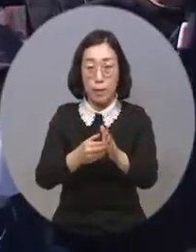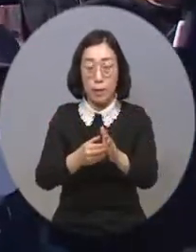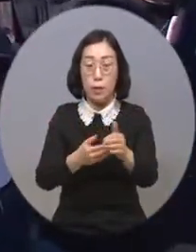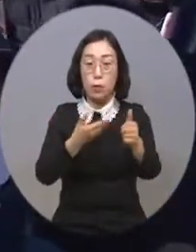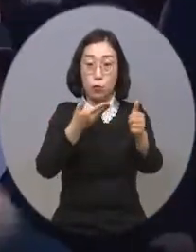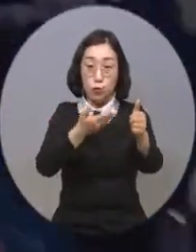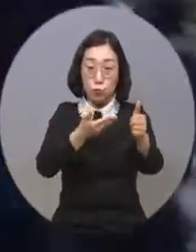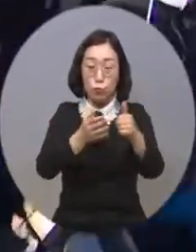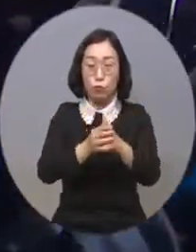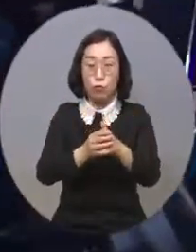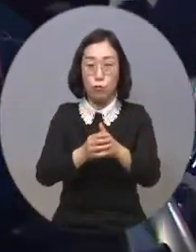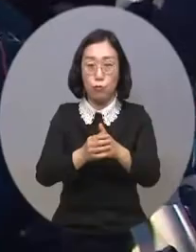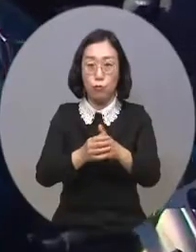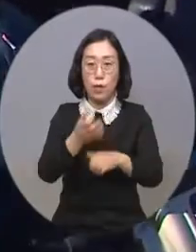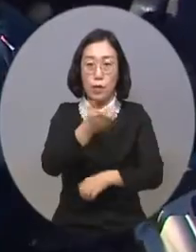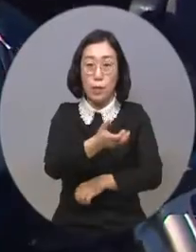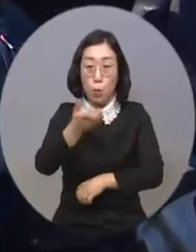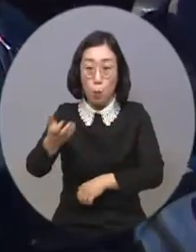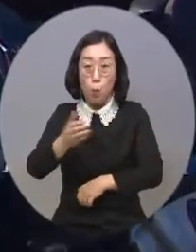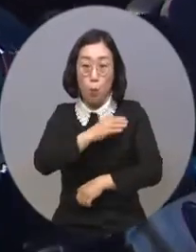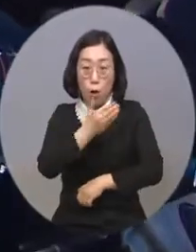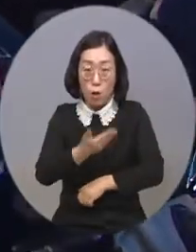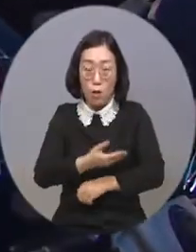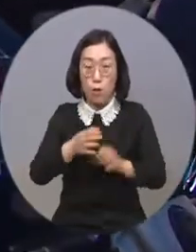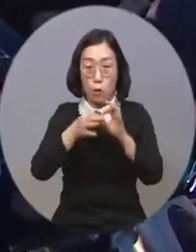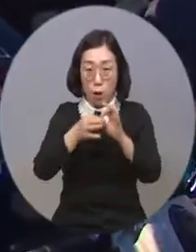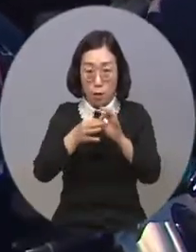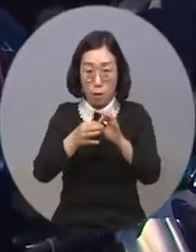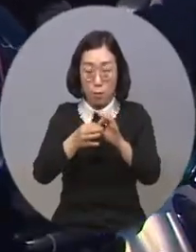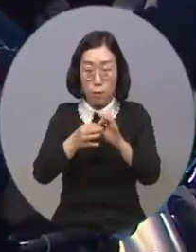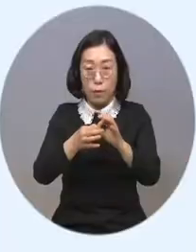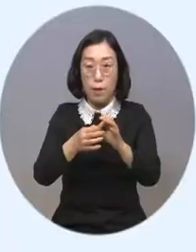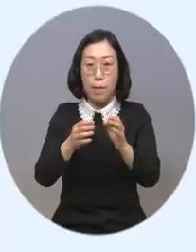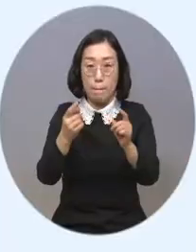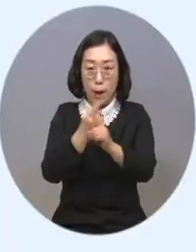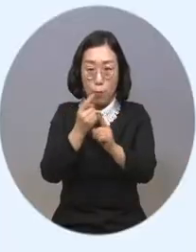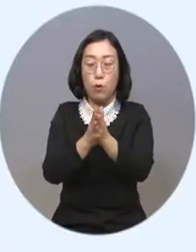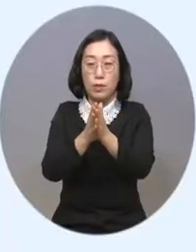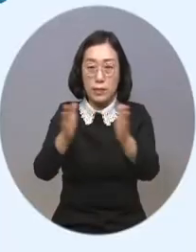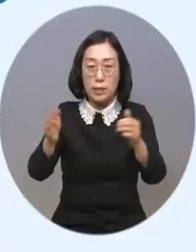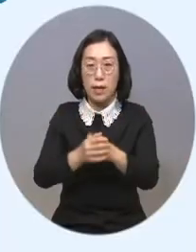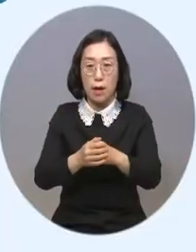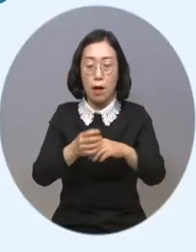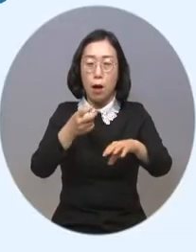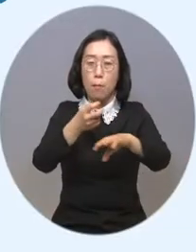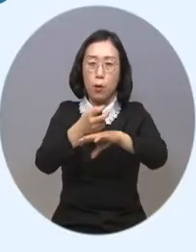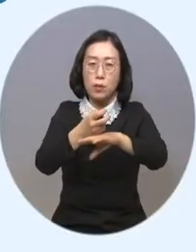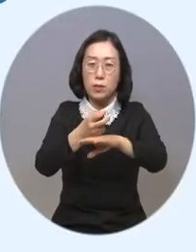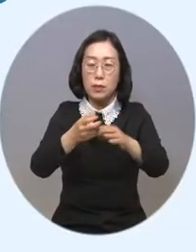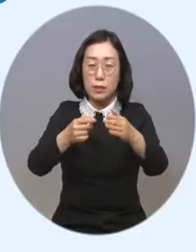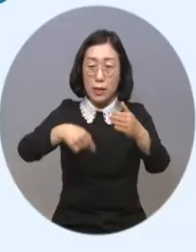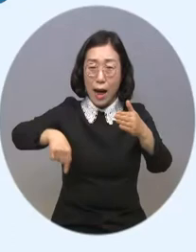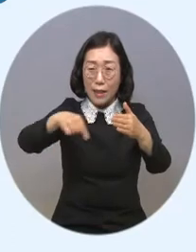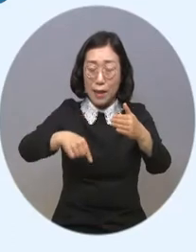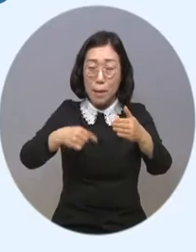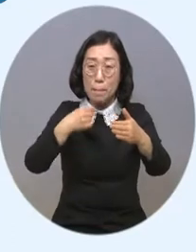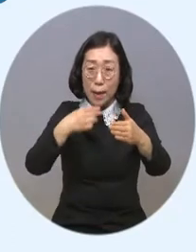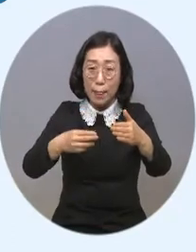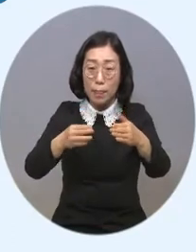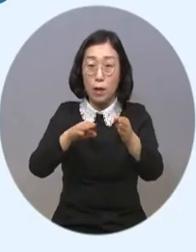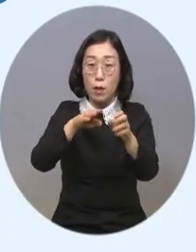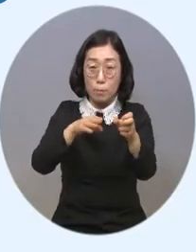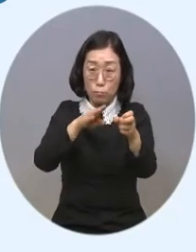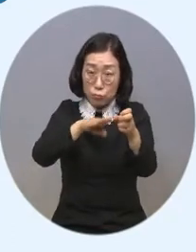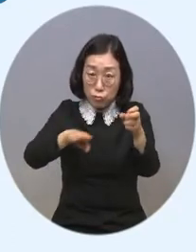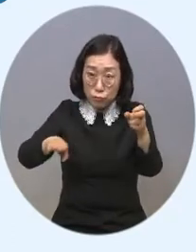이는 장애인 이동권 증진을 위한 움직임의 나섭니다 이에 따라 시내버스에 만 도입된 저상버스 레 시외